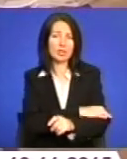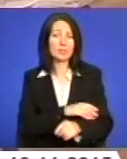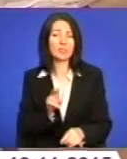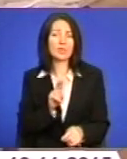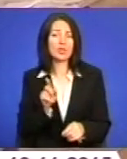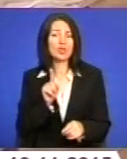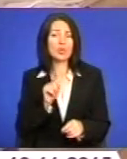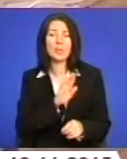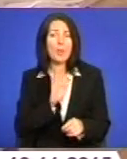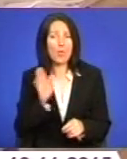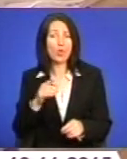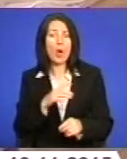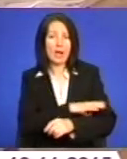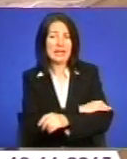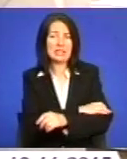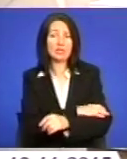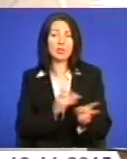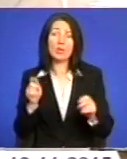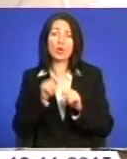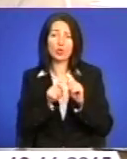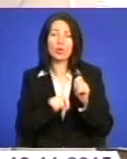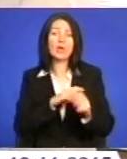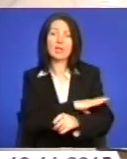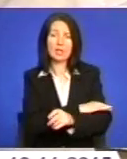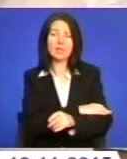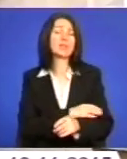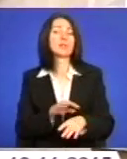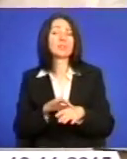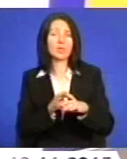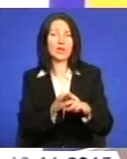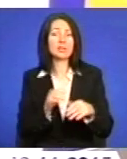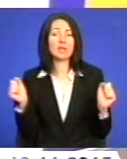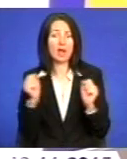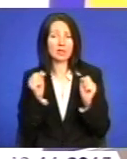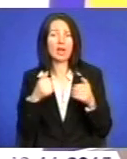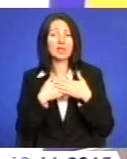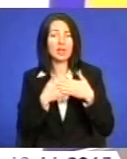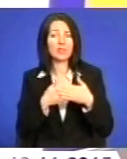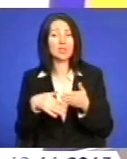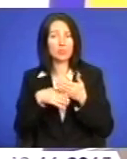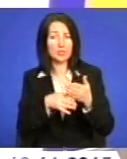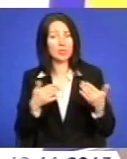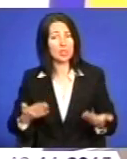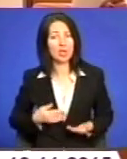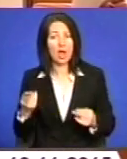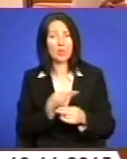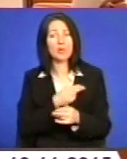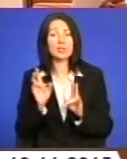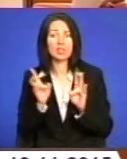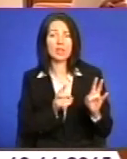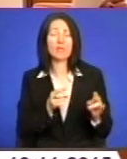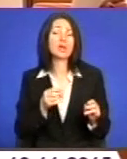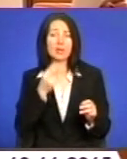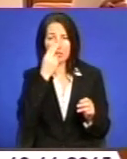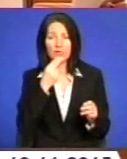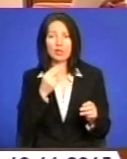позбутись гіпертонії, треба контролювати артеріальний тиск, вести активний рухливий спосіб життя, позбути шкідливих звичок, зменшити вагу тіла,